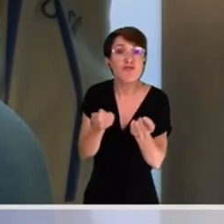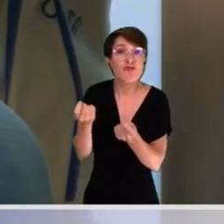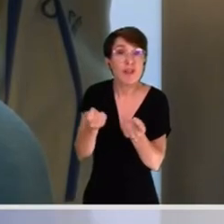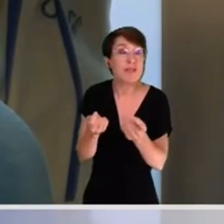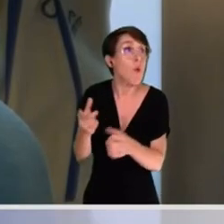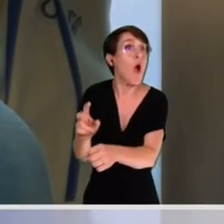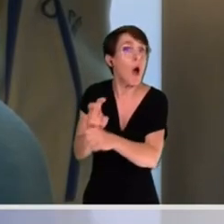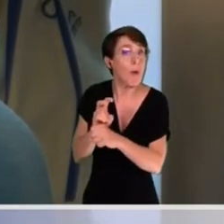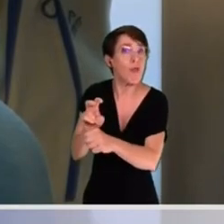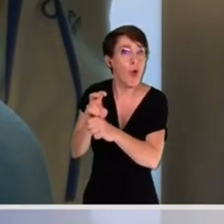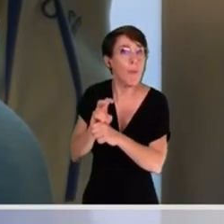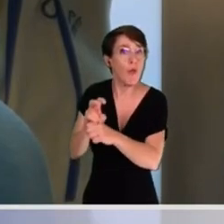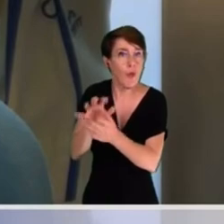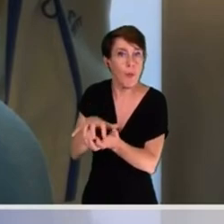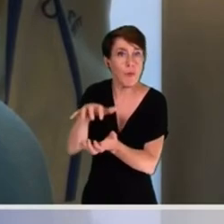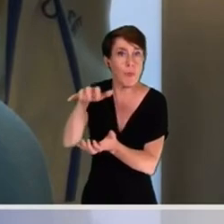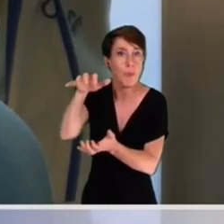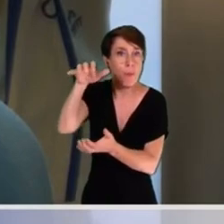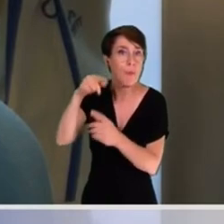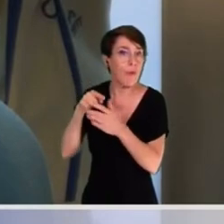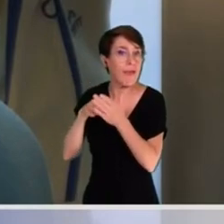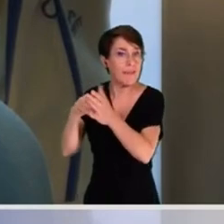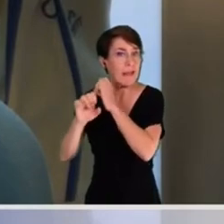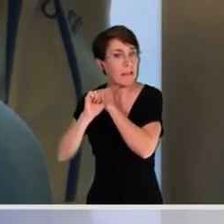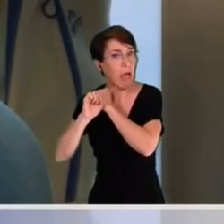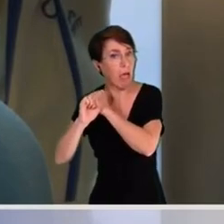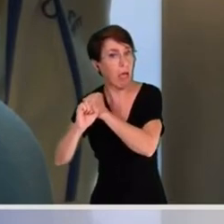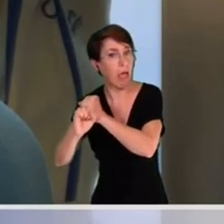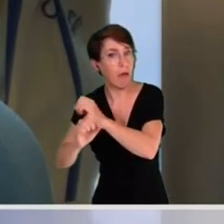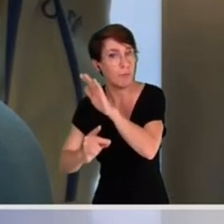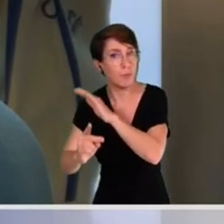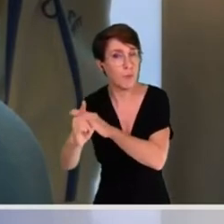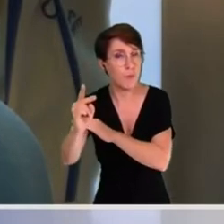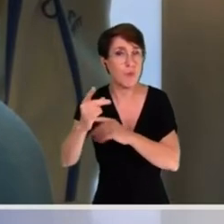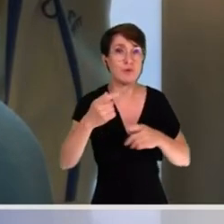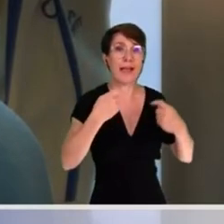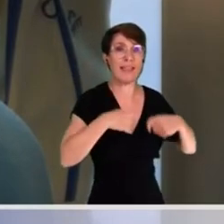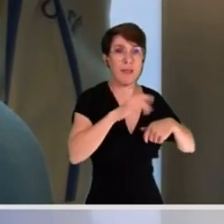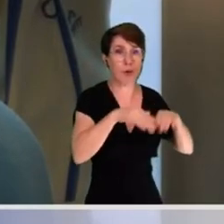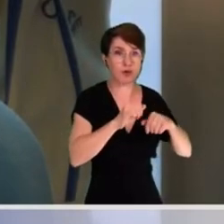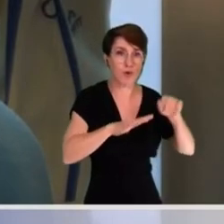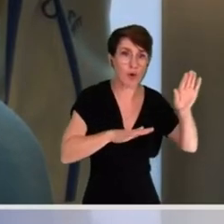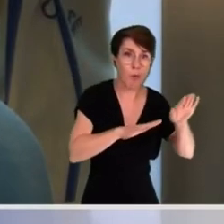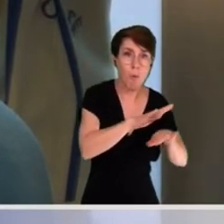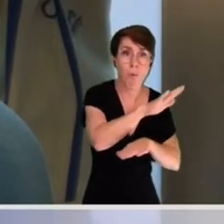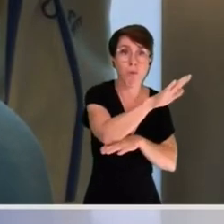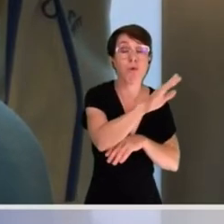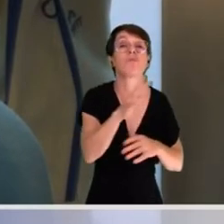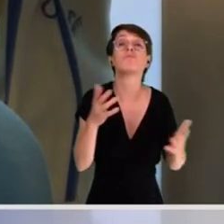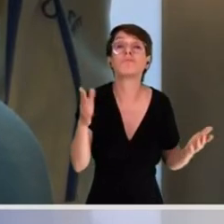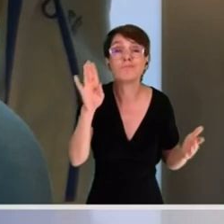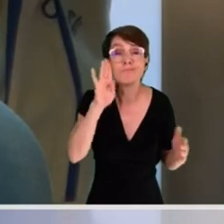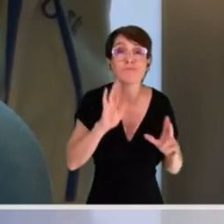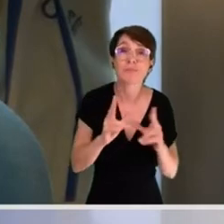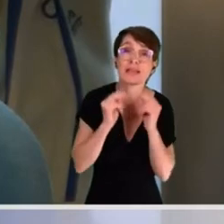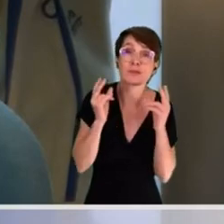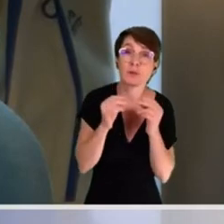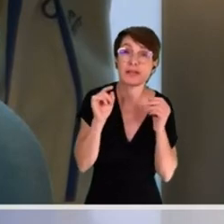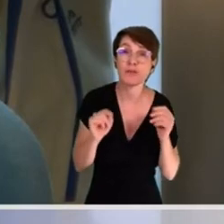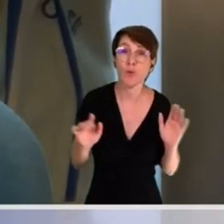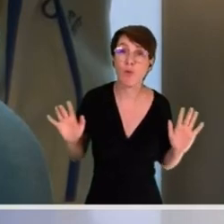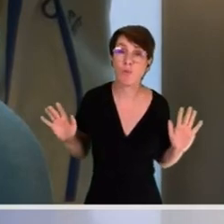emprunter toujours davantage et à augmenter toujours les dépenses de fonctionnement. Et il faut que chacun relève